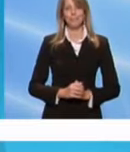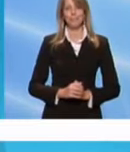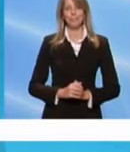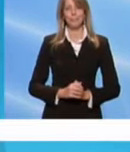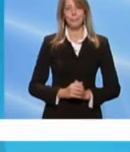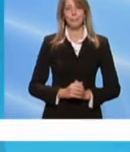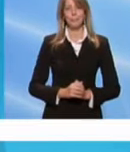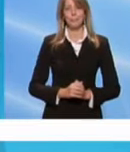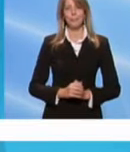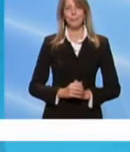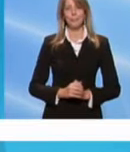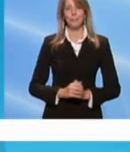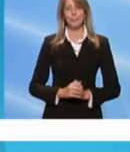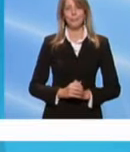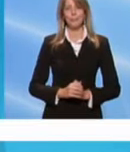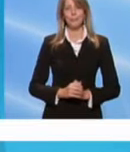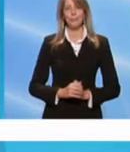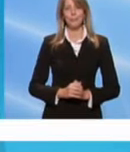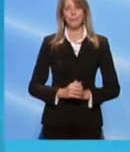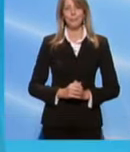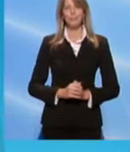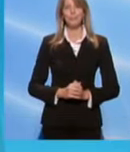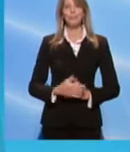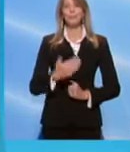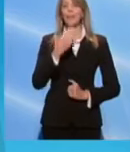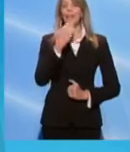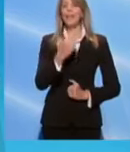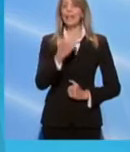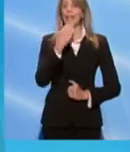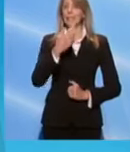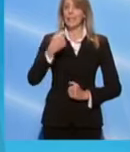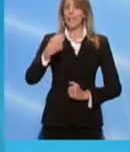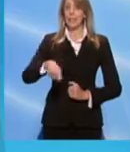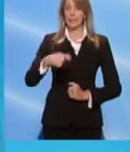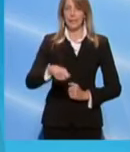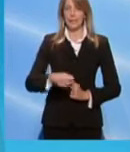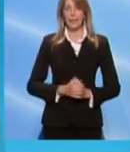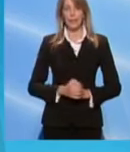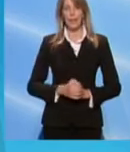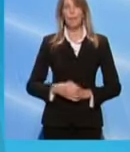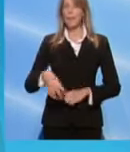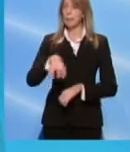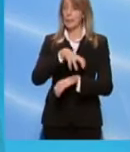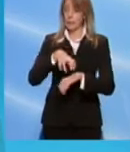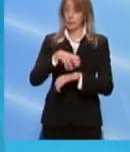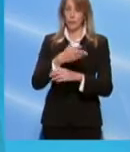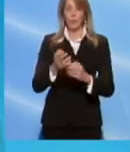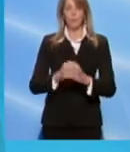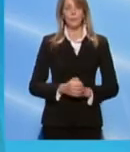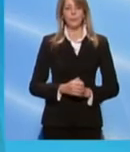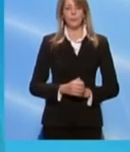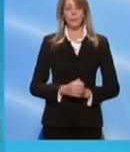cofirmatario. A lei grazie, parola. Grazie Presidente, Ministro.